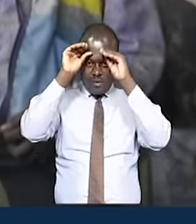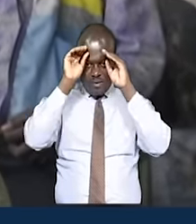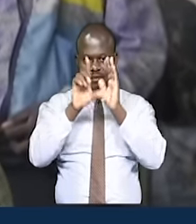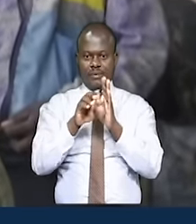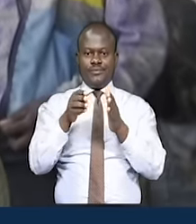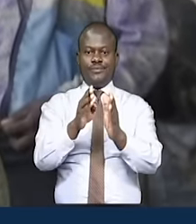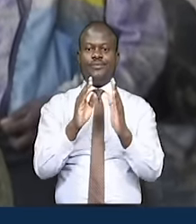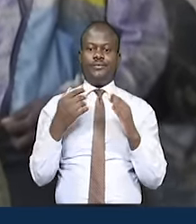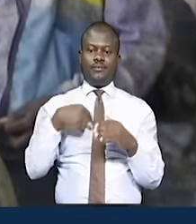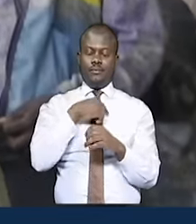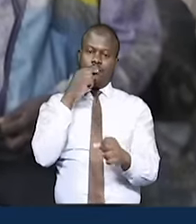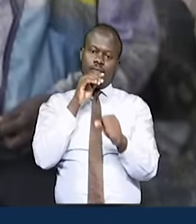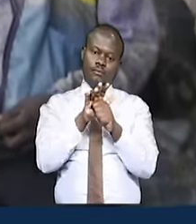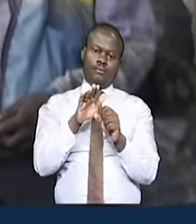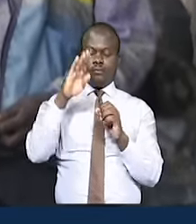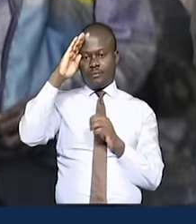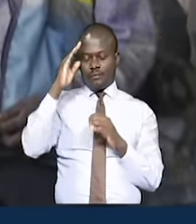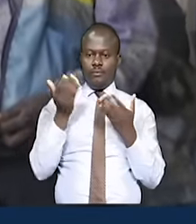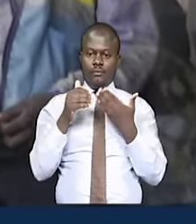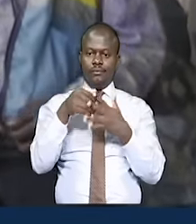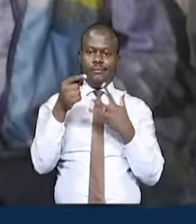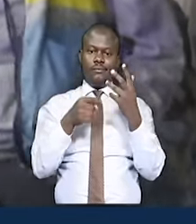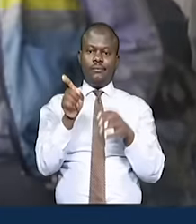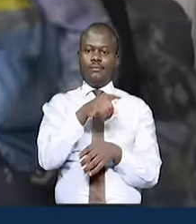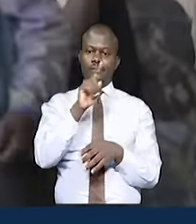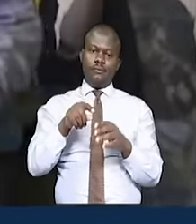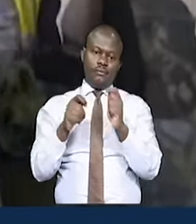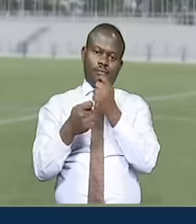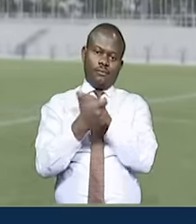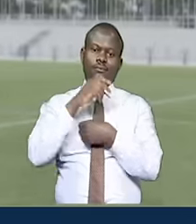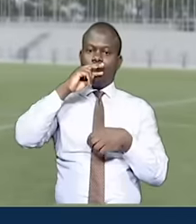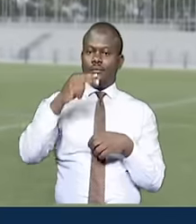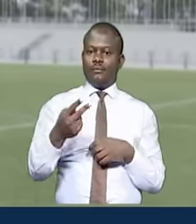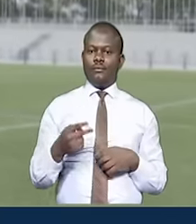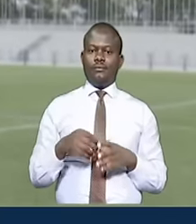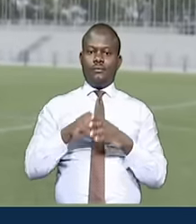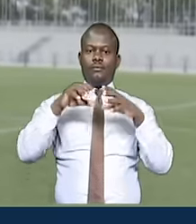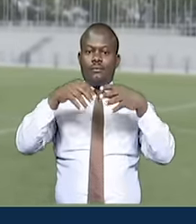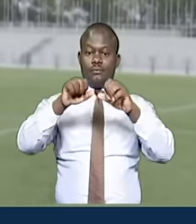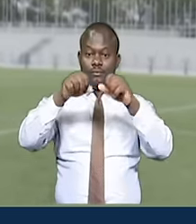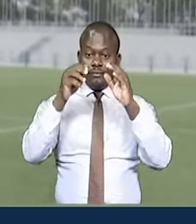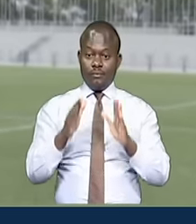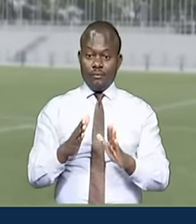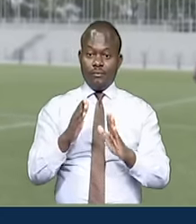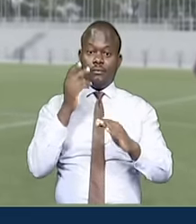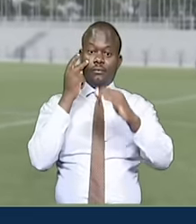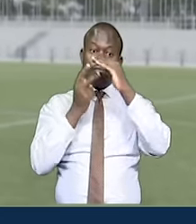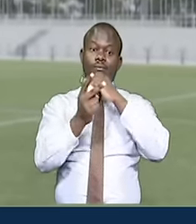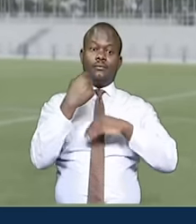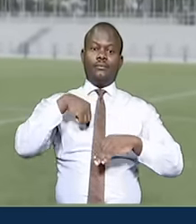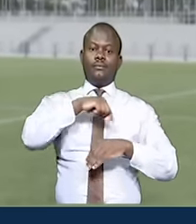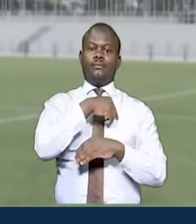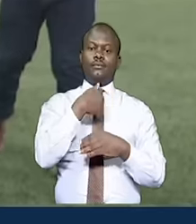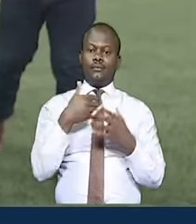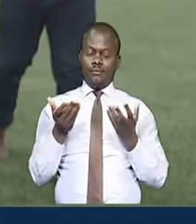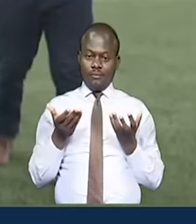amategeko y'umuhanda icyo dusezeranya polisi nuko ibyari amakosa bigiye kuba ibisubizo ikipe y'abamotari intumbero dufite